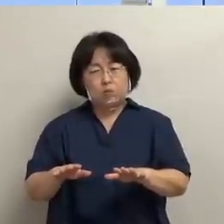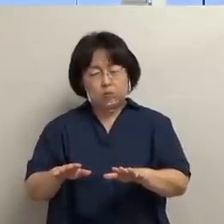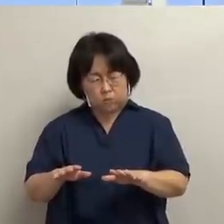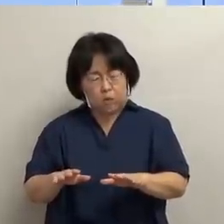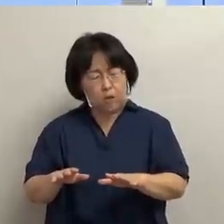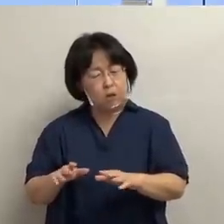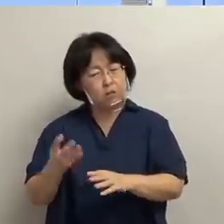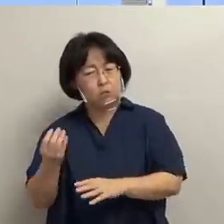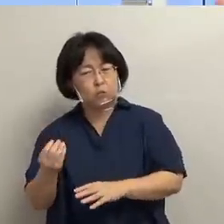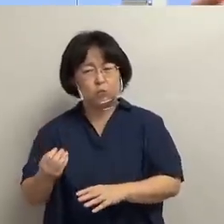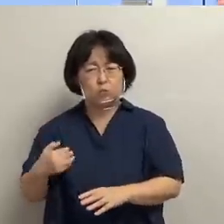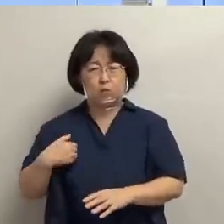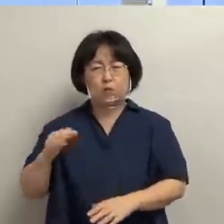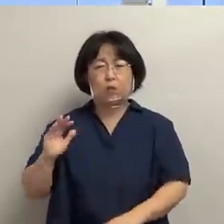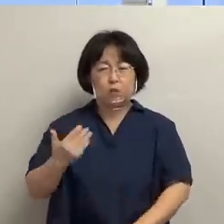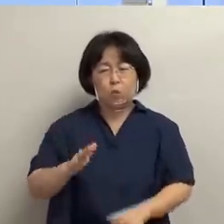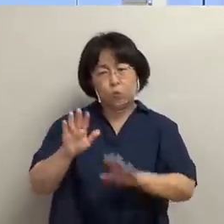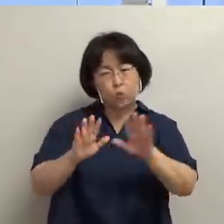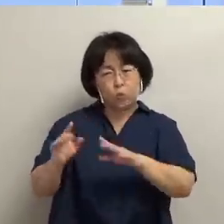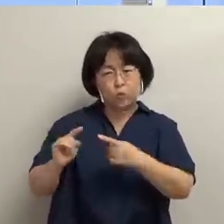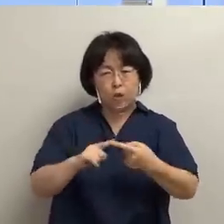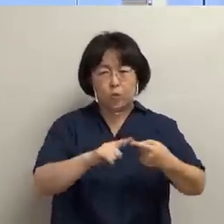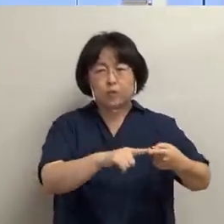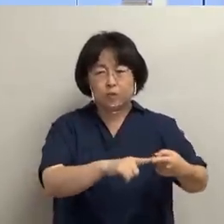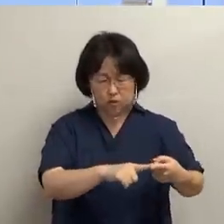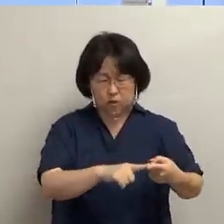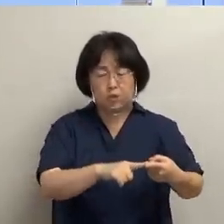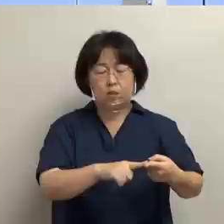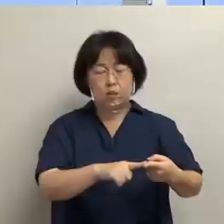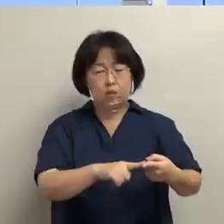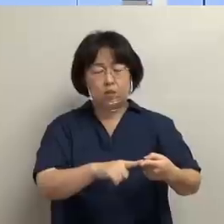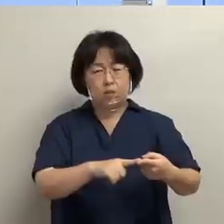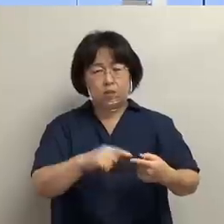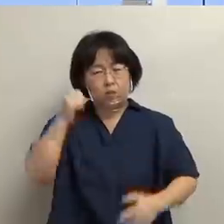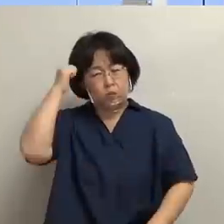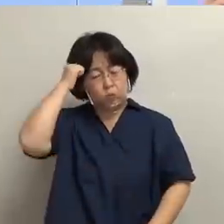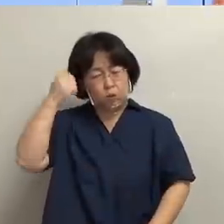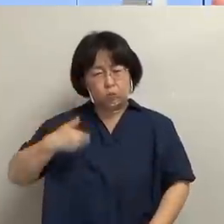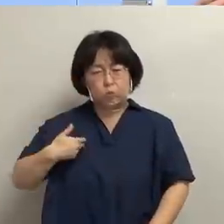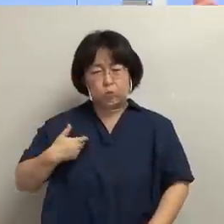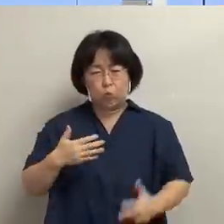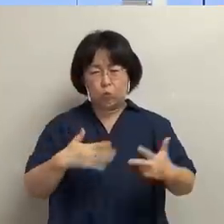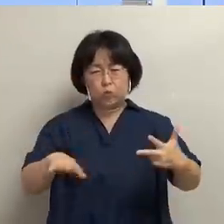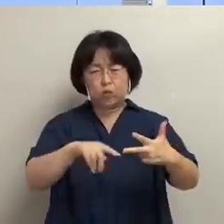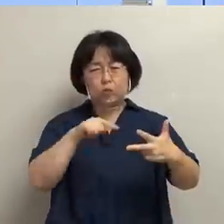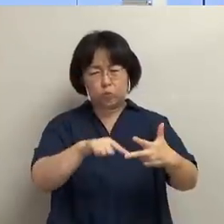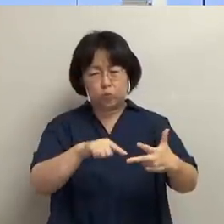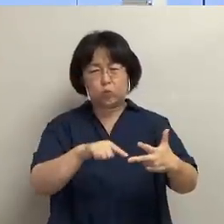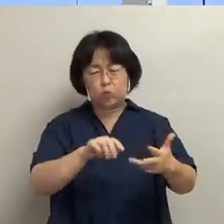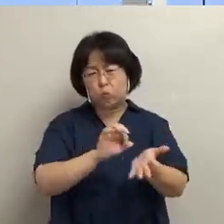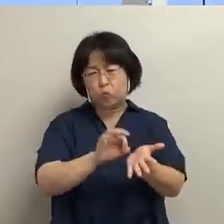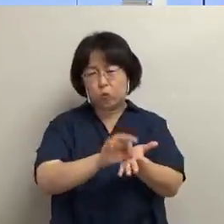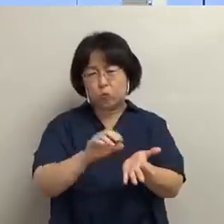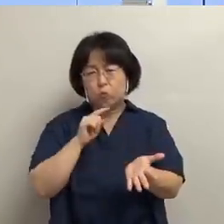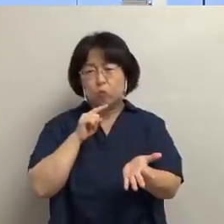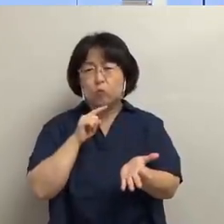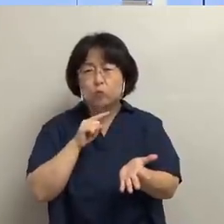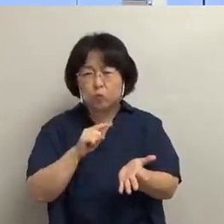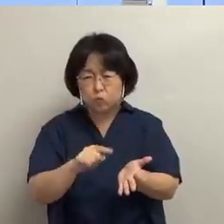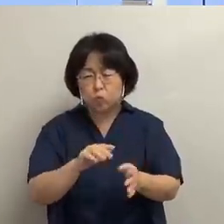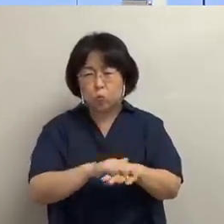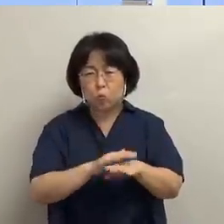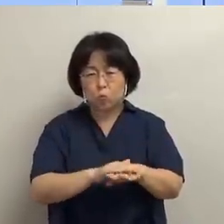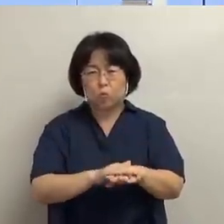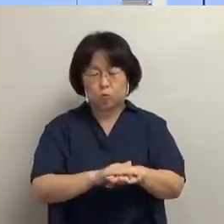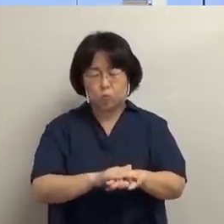に応じてだんだん交際カードあの何キロなんでしょうかしばらく療養施設も稼働させていくっていう状況なんでちょっと今の流れだけ